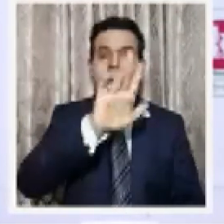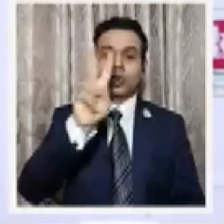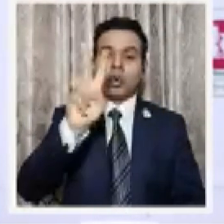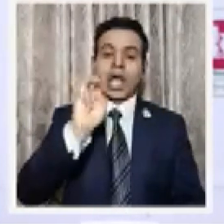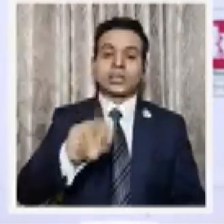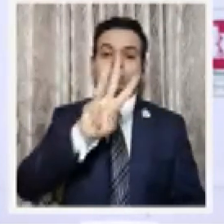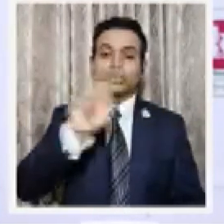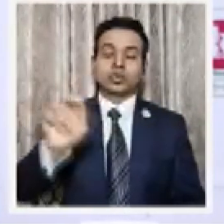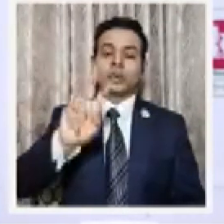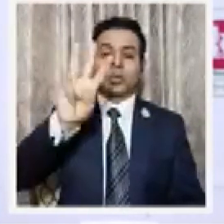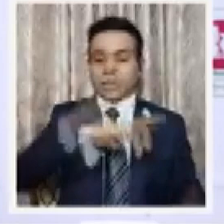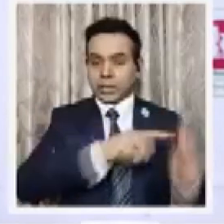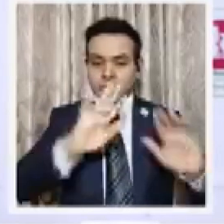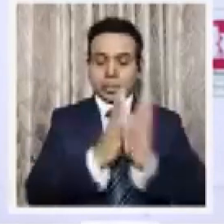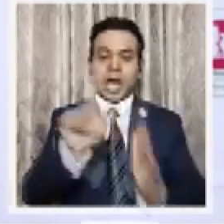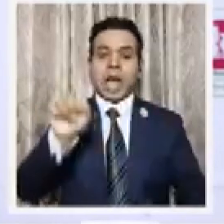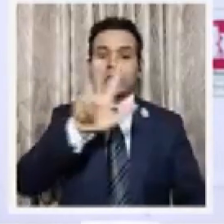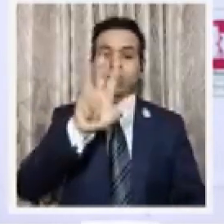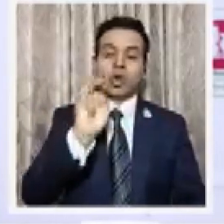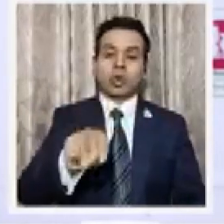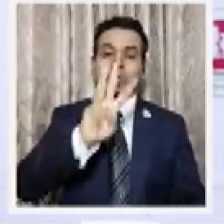দক্ষিণ পূর্ব এশিয়া 24 ঘন্টায় শনাক্ত হয়েছেন